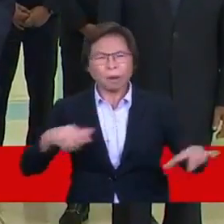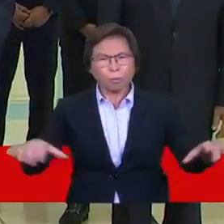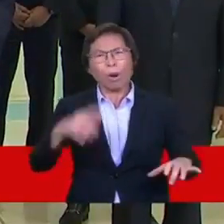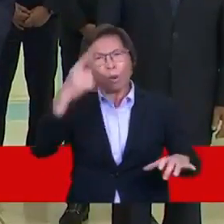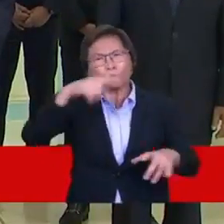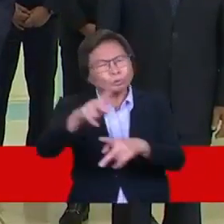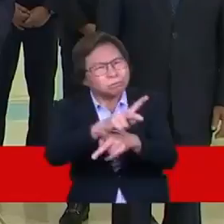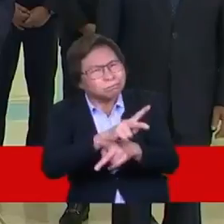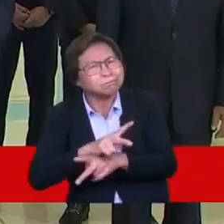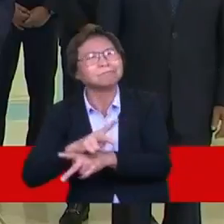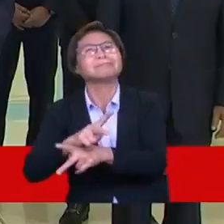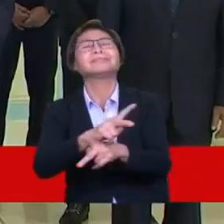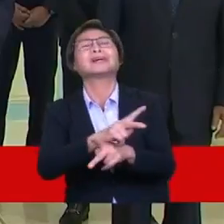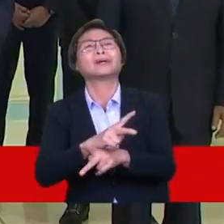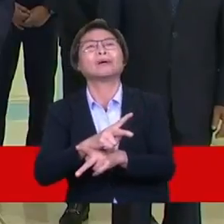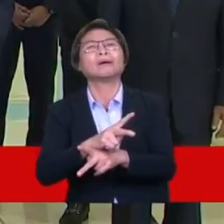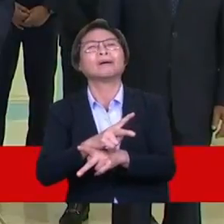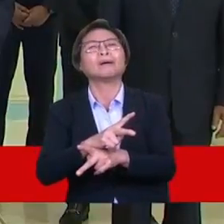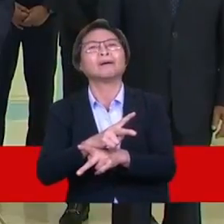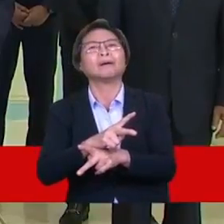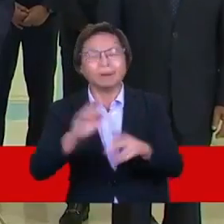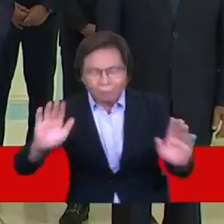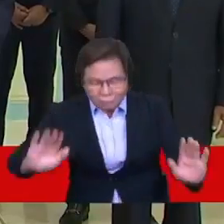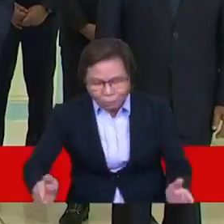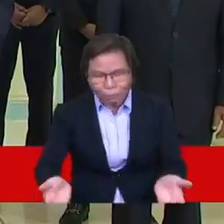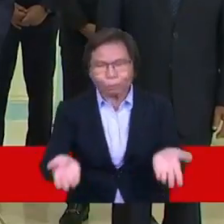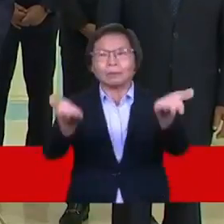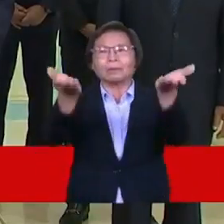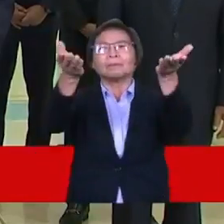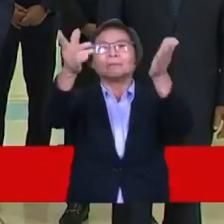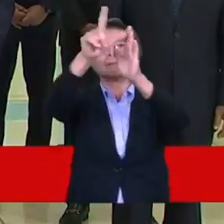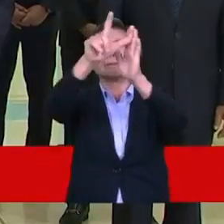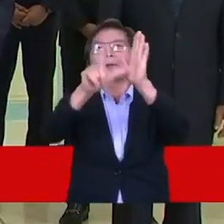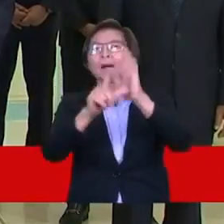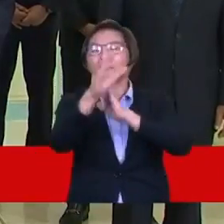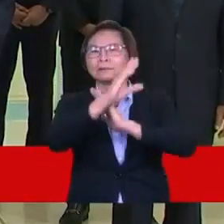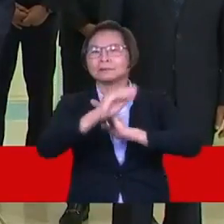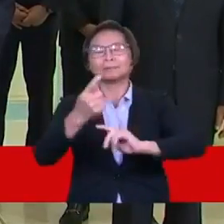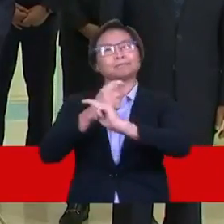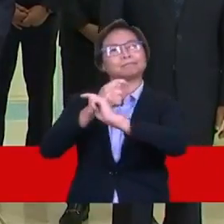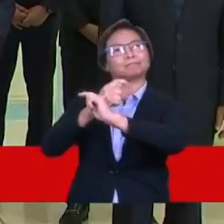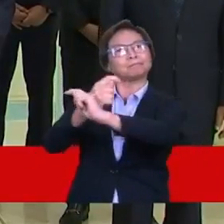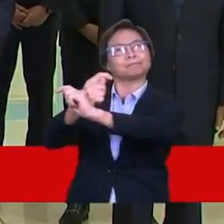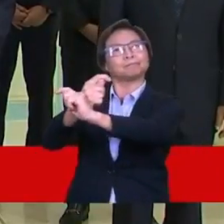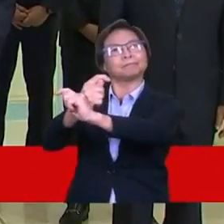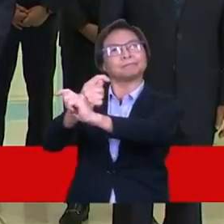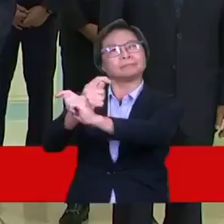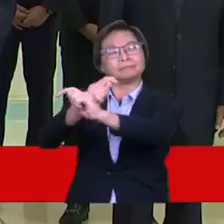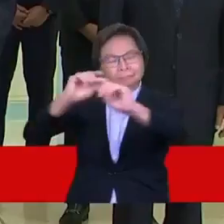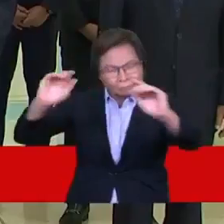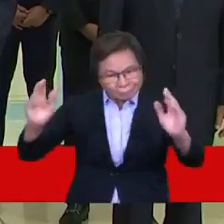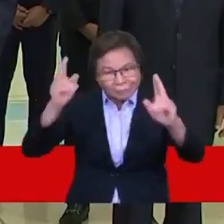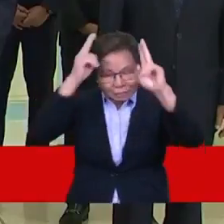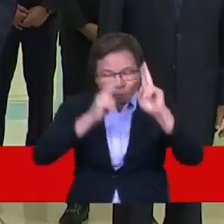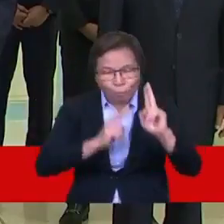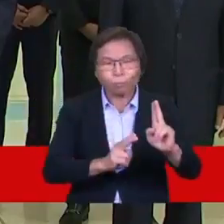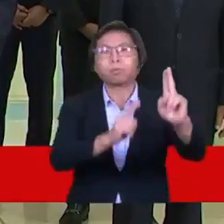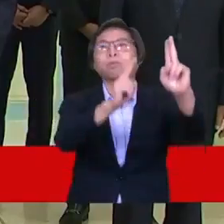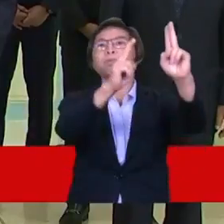memelihara keluhuran pelembagaan dan mempertahankan kemuliaan